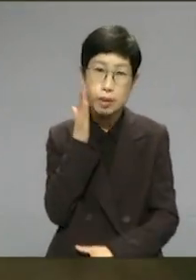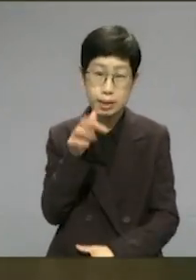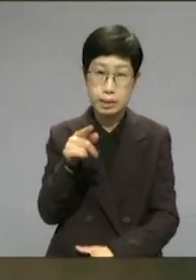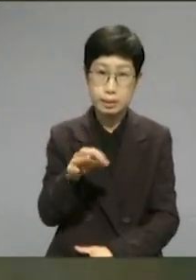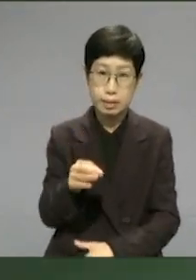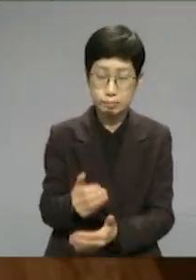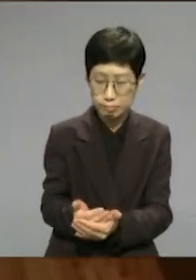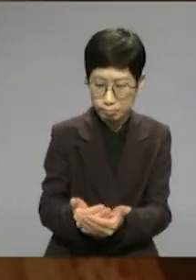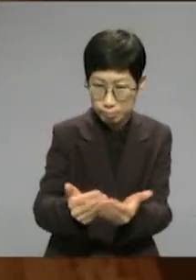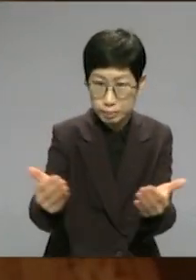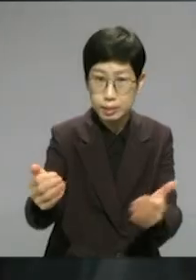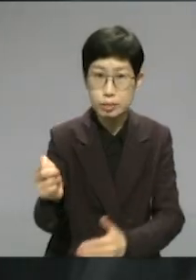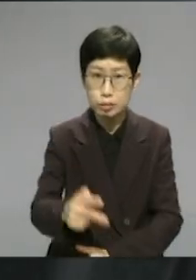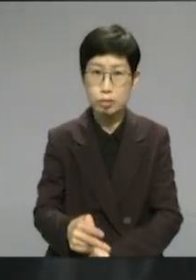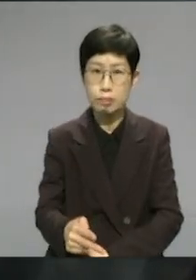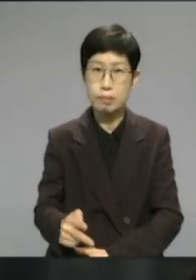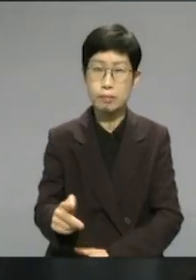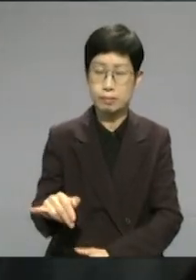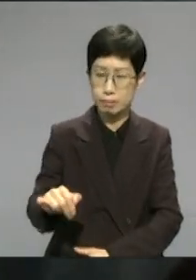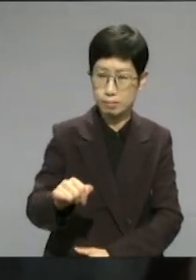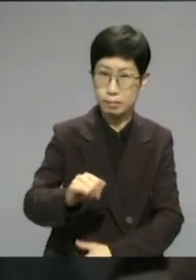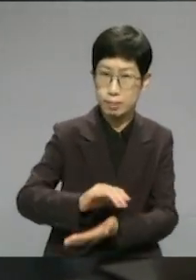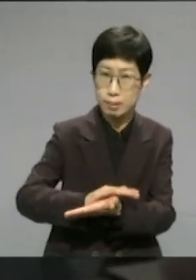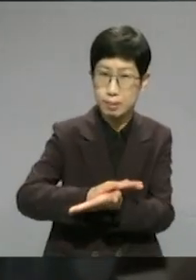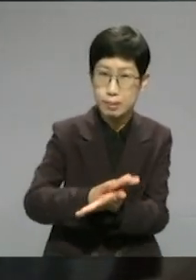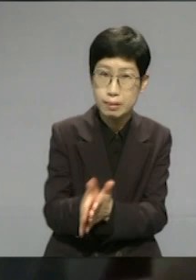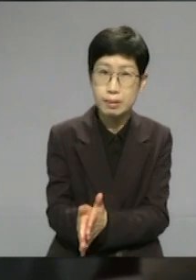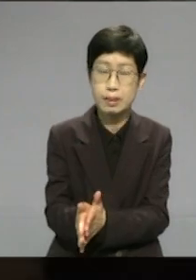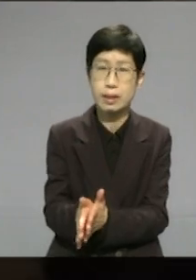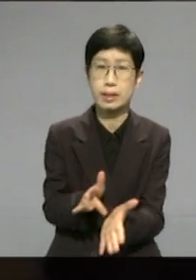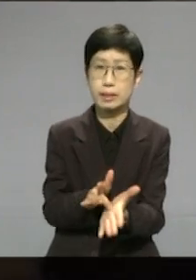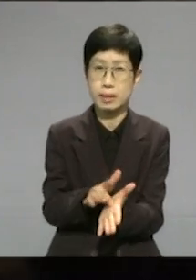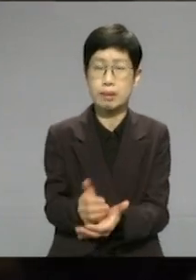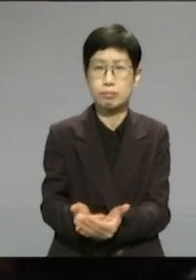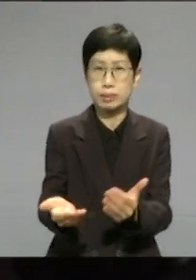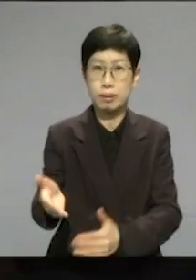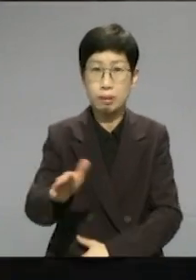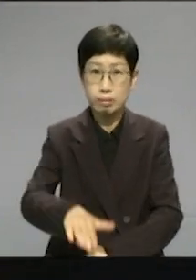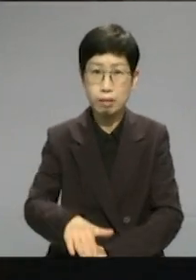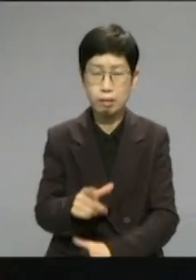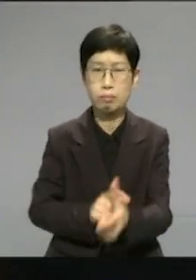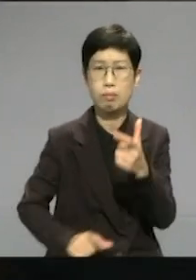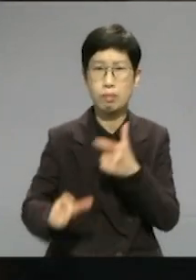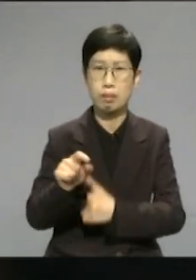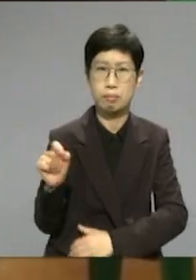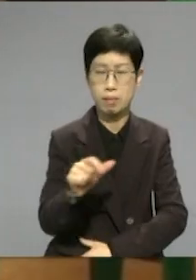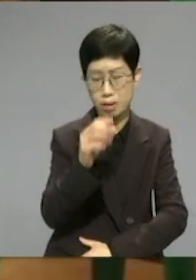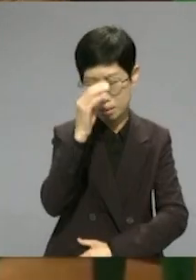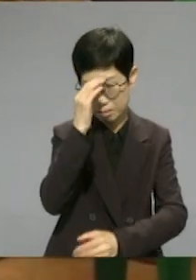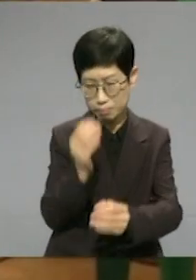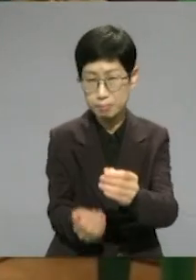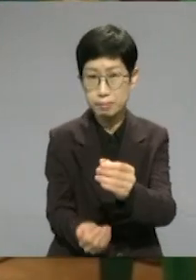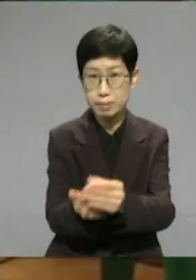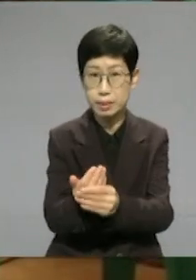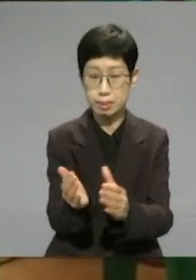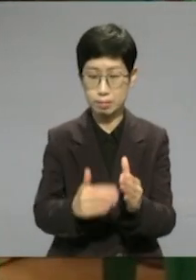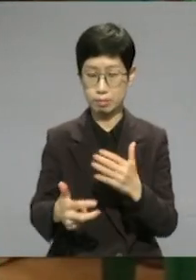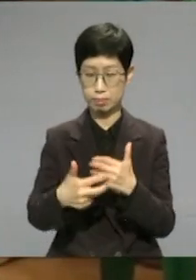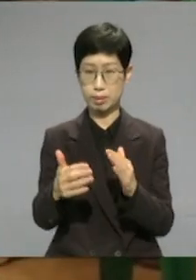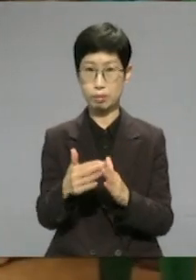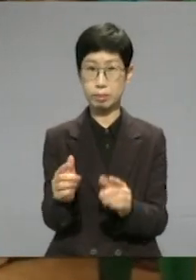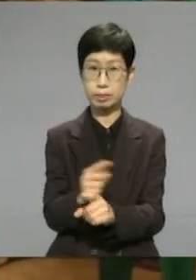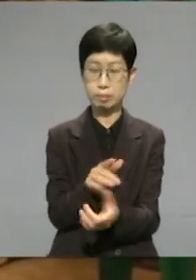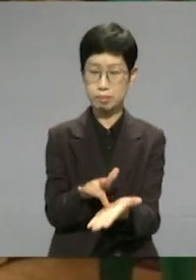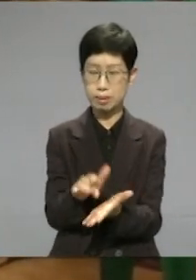배포하고 번식지에 살충제를 살포하지만 발병 속도는 그보다 더 빠릅니다. 공공병원은